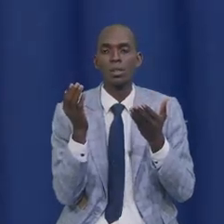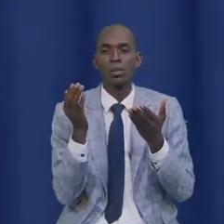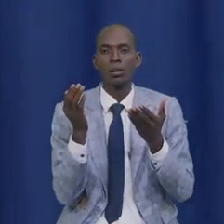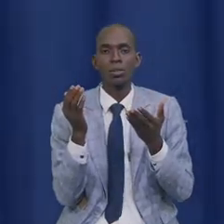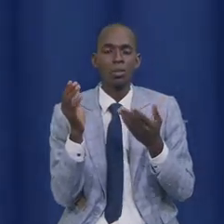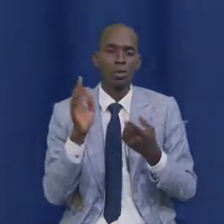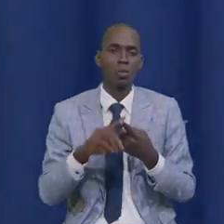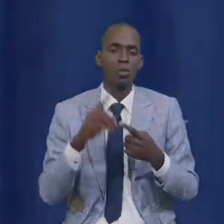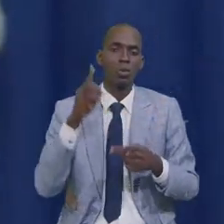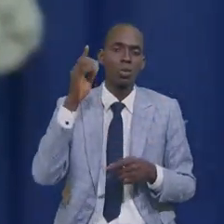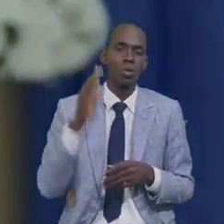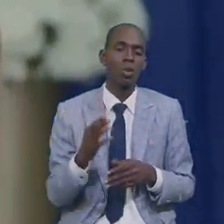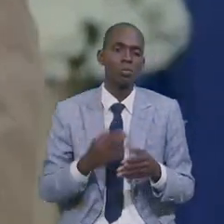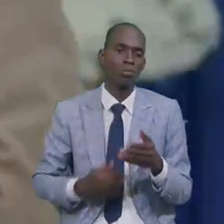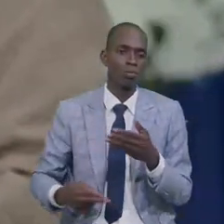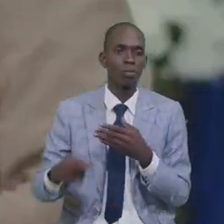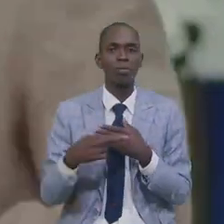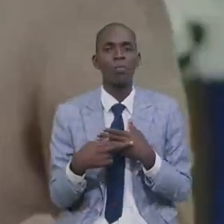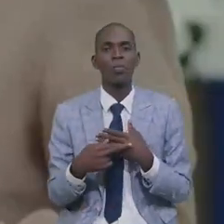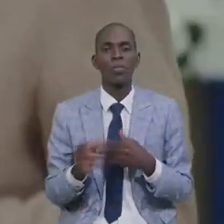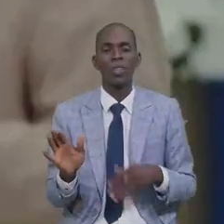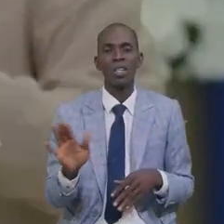service à Dieu.